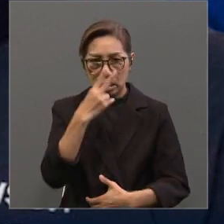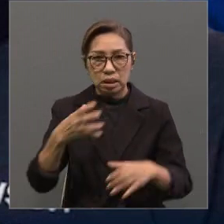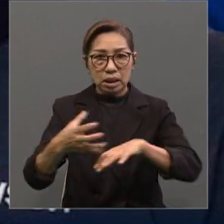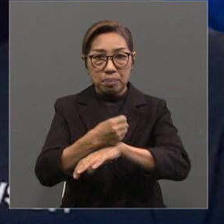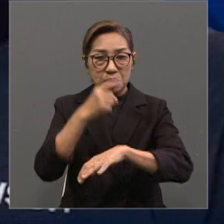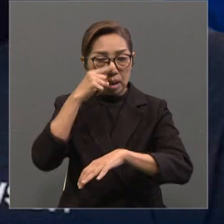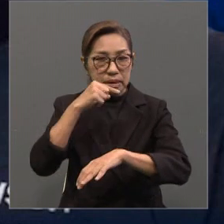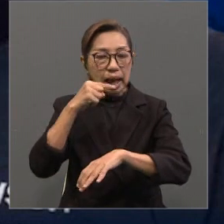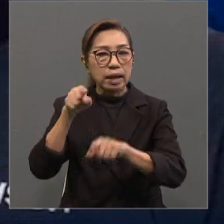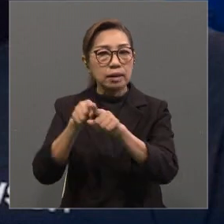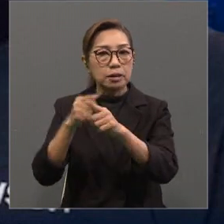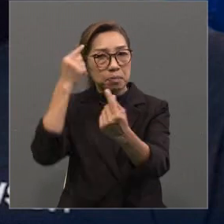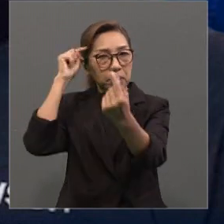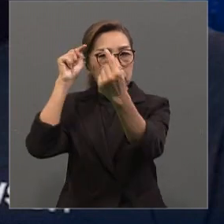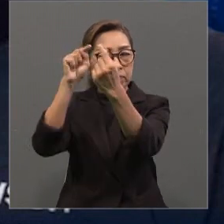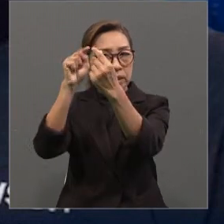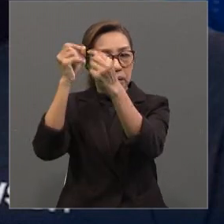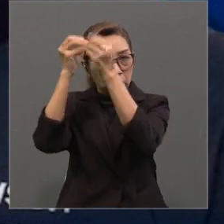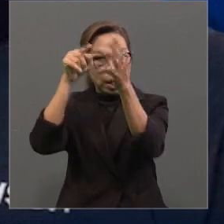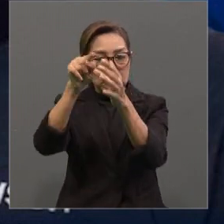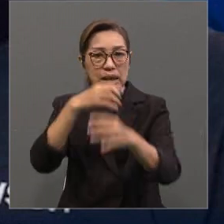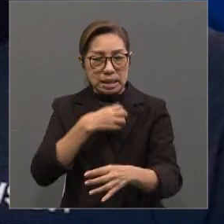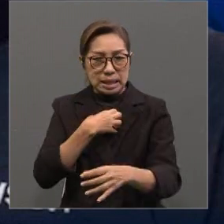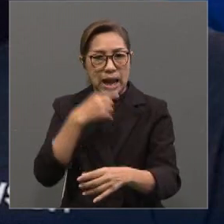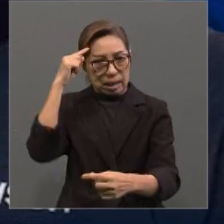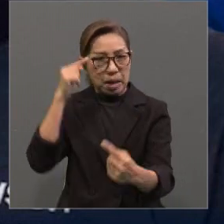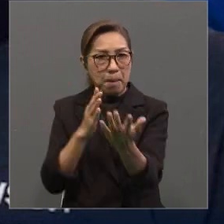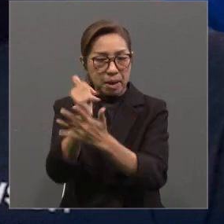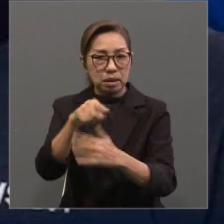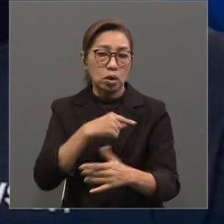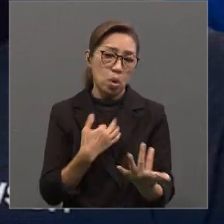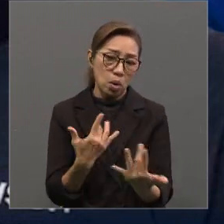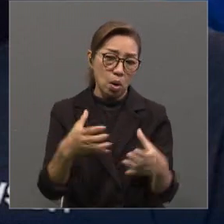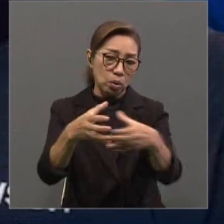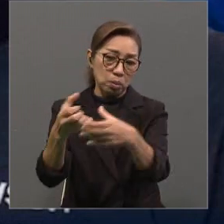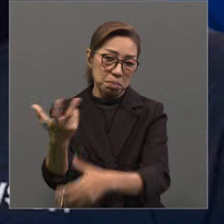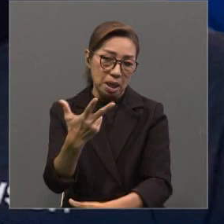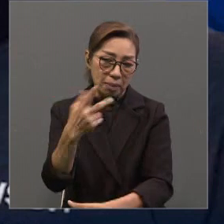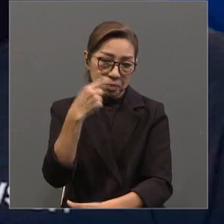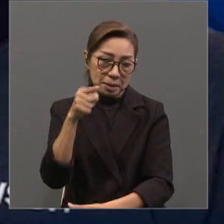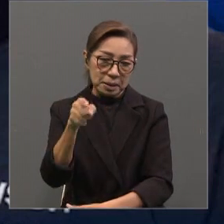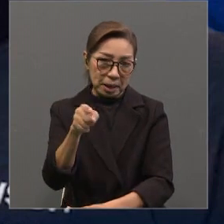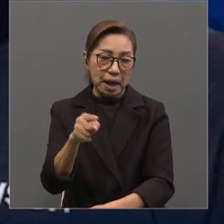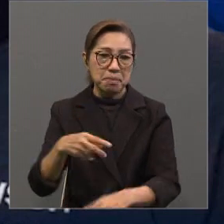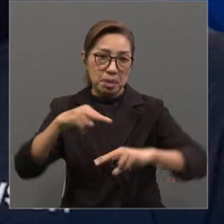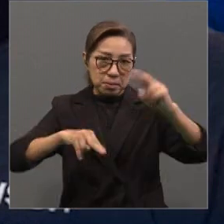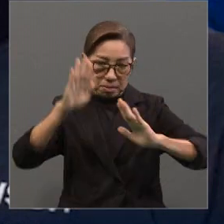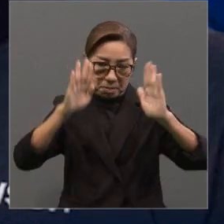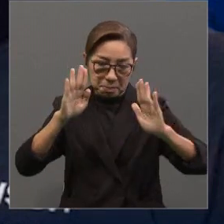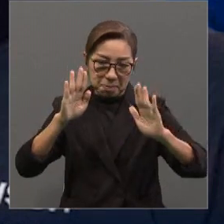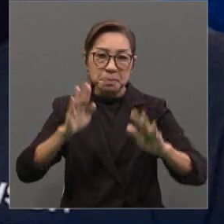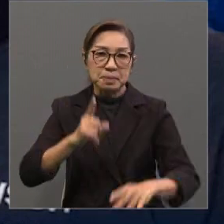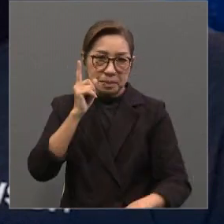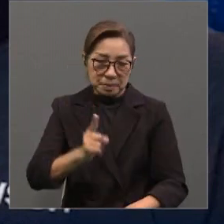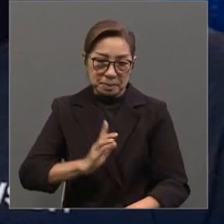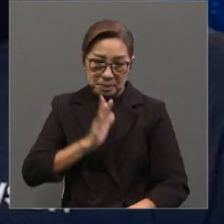องในอุดมคติแล้วก็เฝ้ารออยู่ทุกนาทีนะคะว่าทั้ง3พรรคใครจะเป็นสุภาพบุรุษประชาธิปไตยก่อนกัน